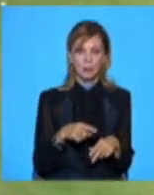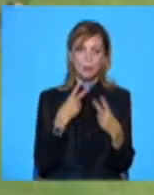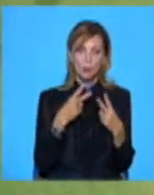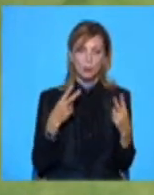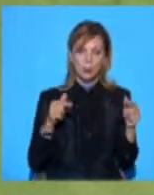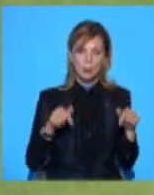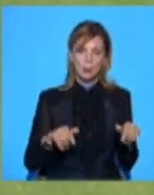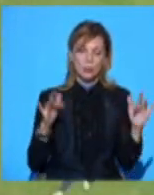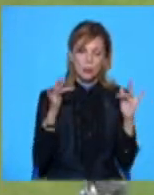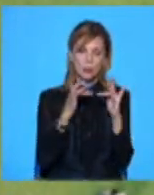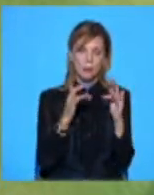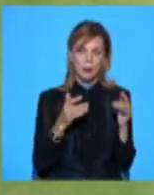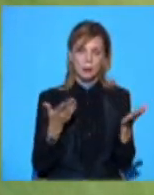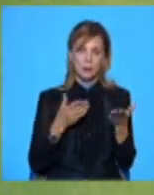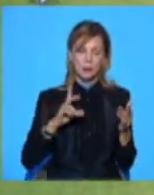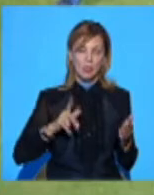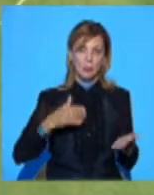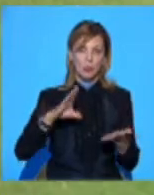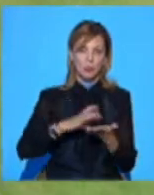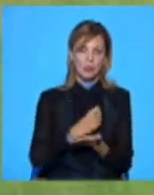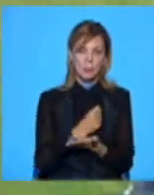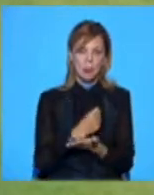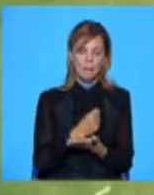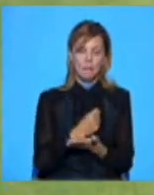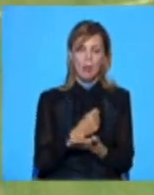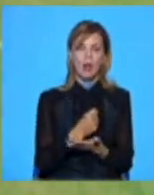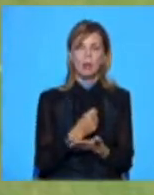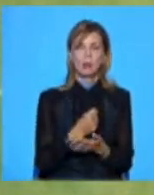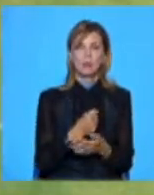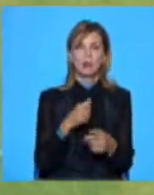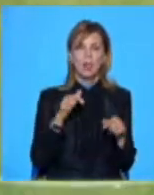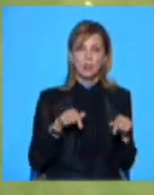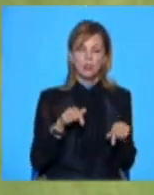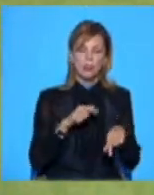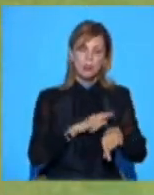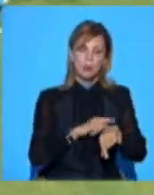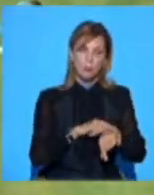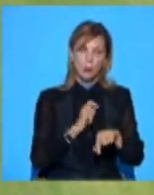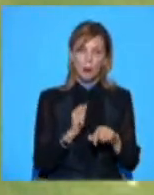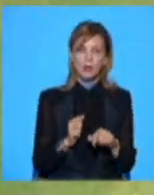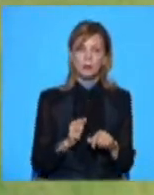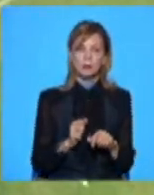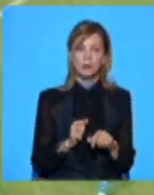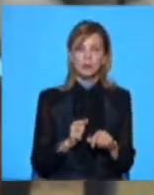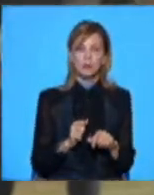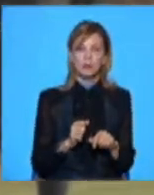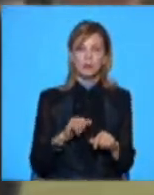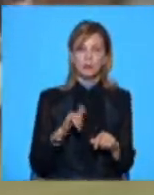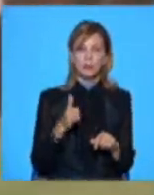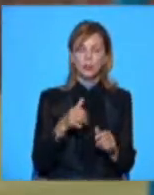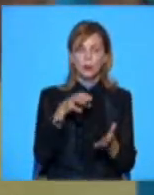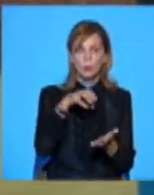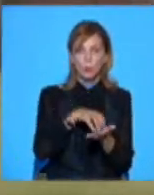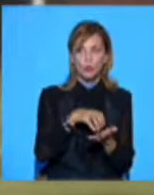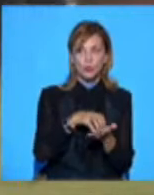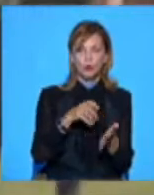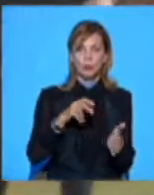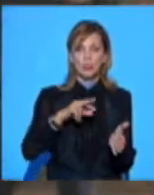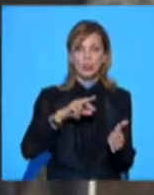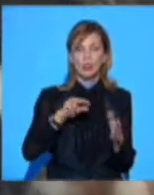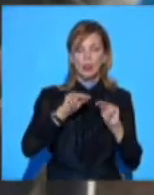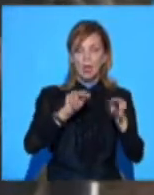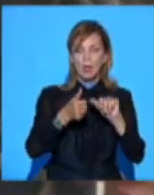importanța acestei partide, care poate salva cât de cât un sezon în care Universitatea a avut ca obiectiv titlul de campioană, dar și postul de tehnician al lui